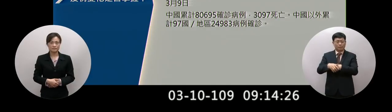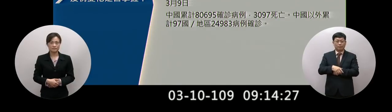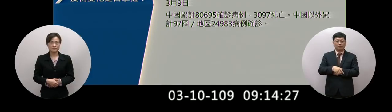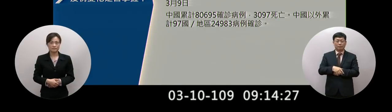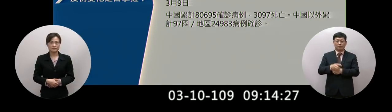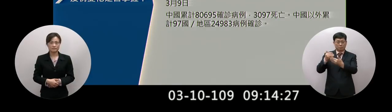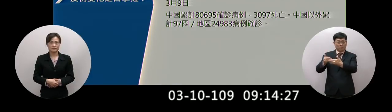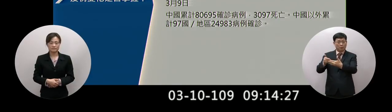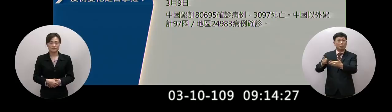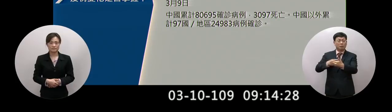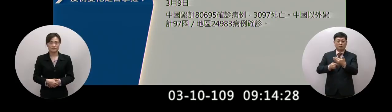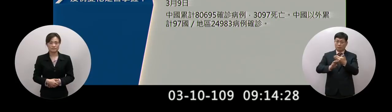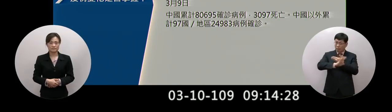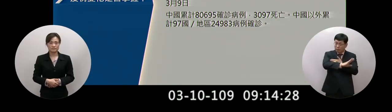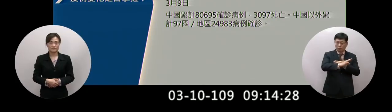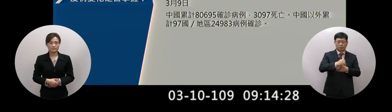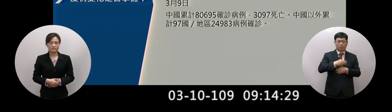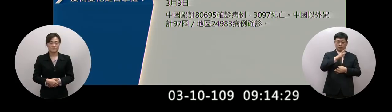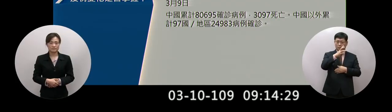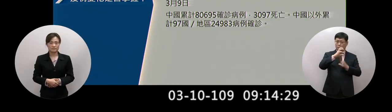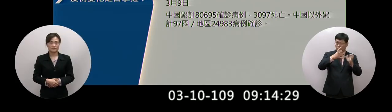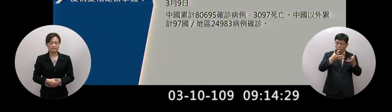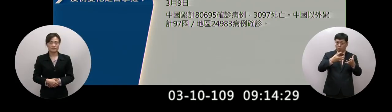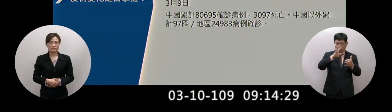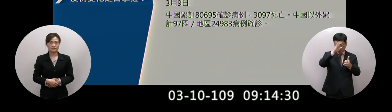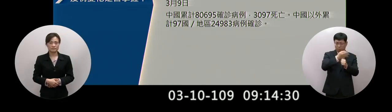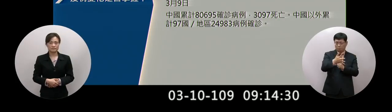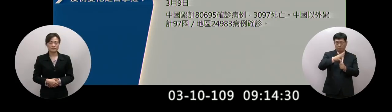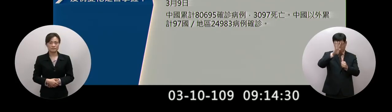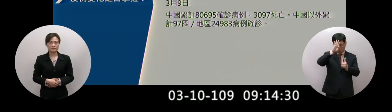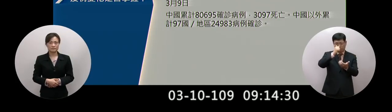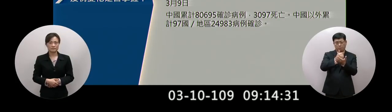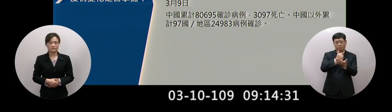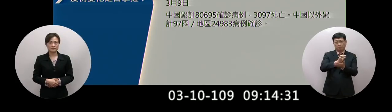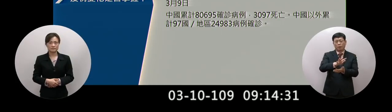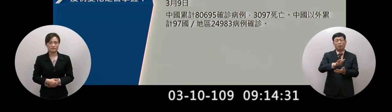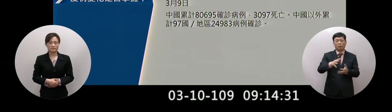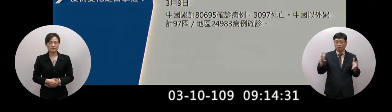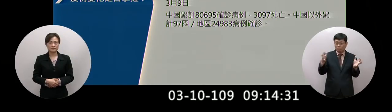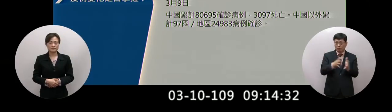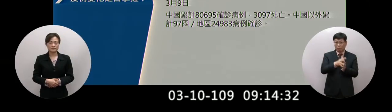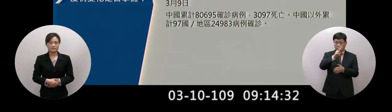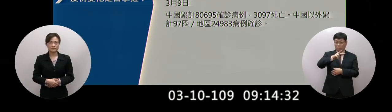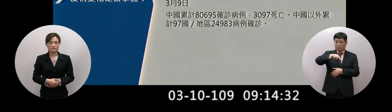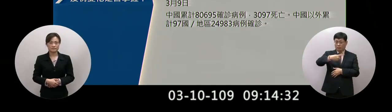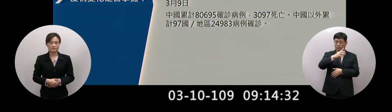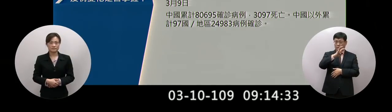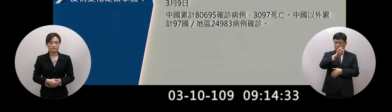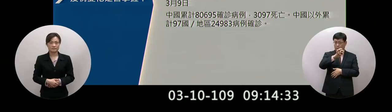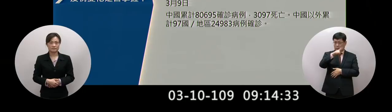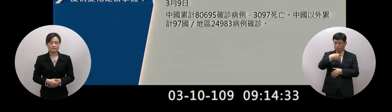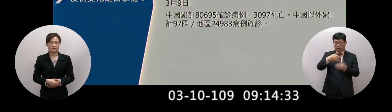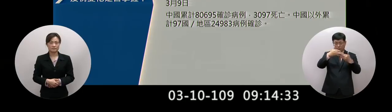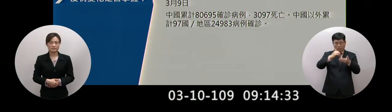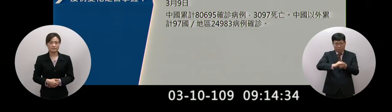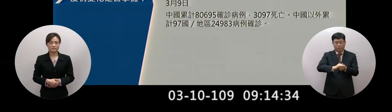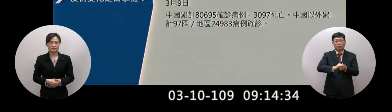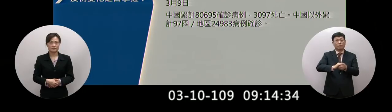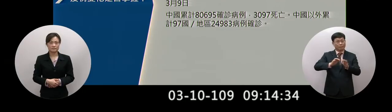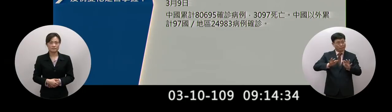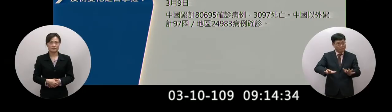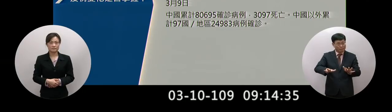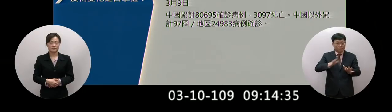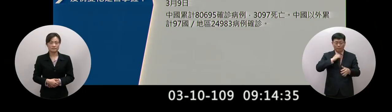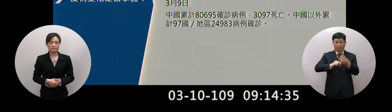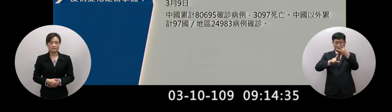候啊，中国大陆以外有33个国家。有确诊案例，总共是2140个确诊。今